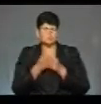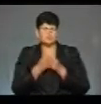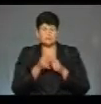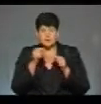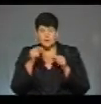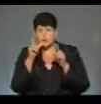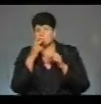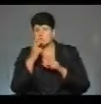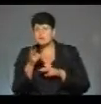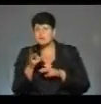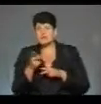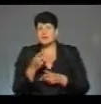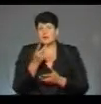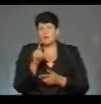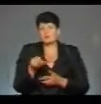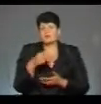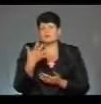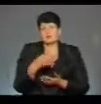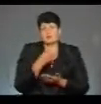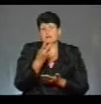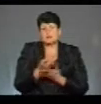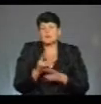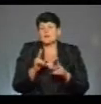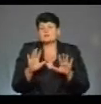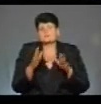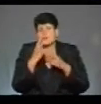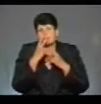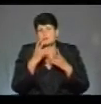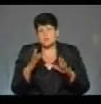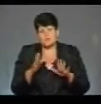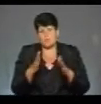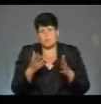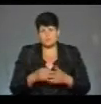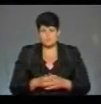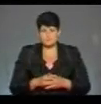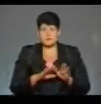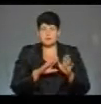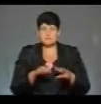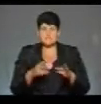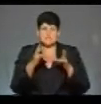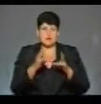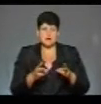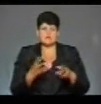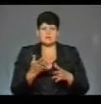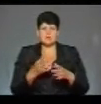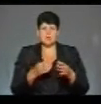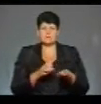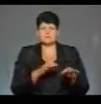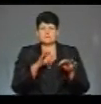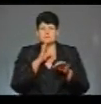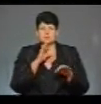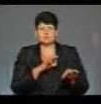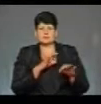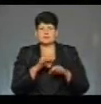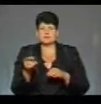очі, людина лежала, але як це пройшло, я просто не бачила в той момент. Після аварії на обстеження жінку доставили до